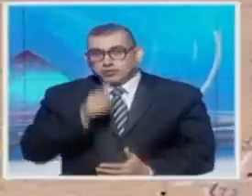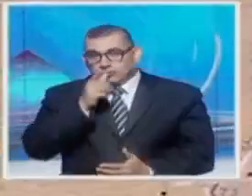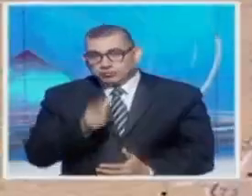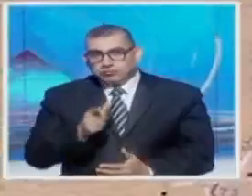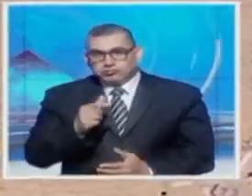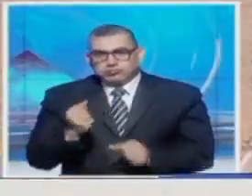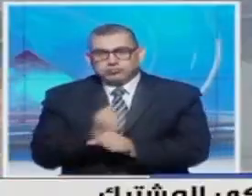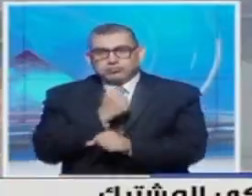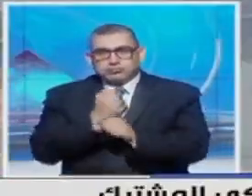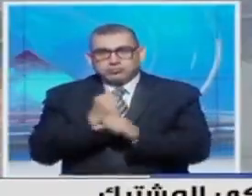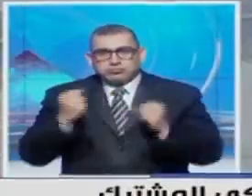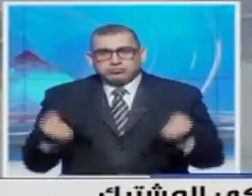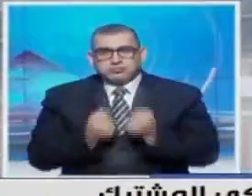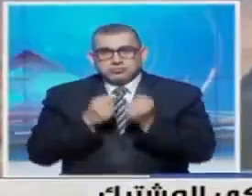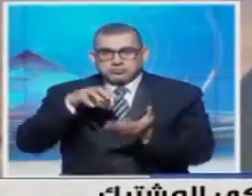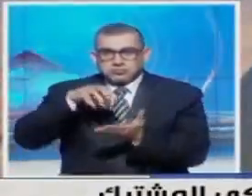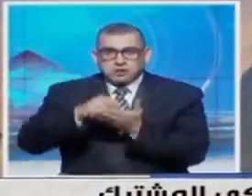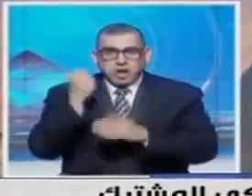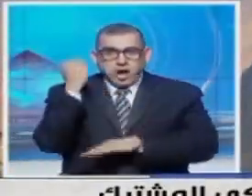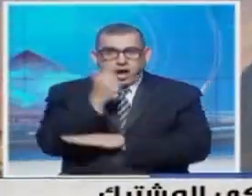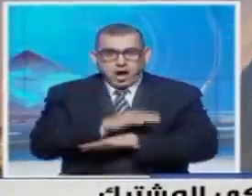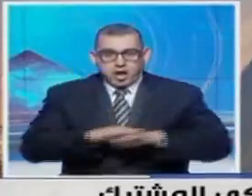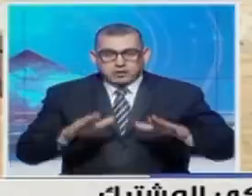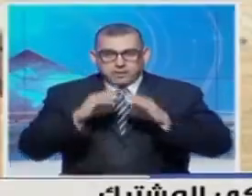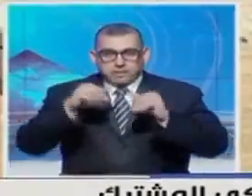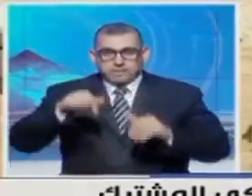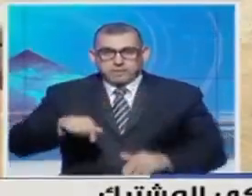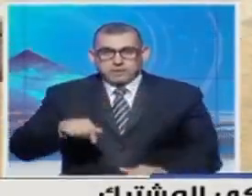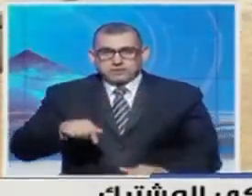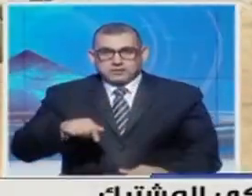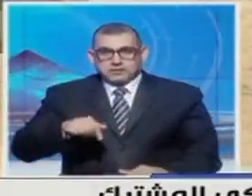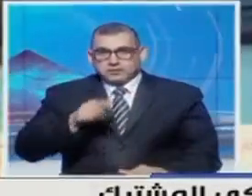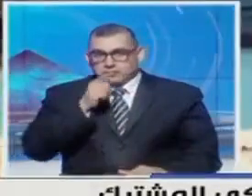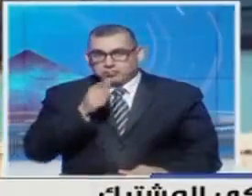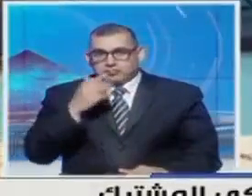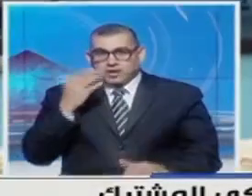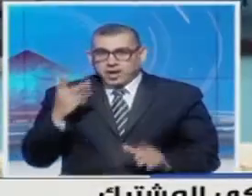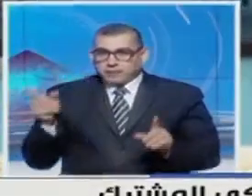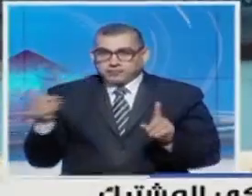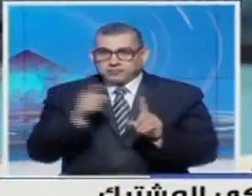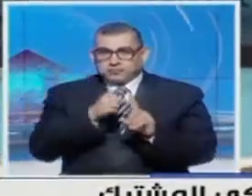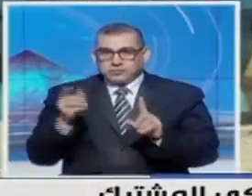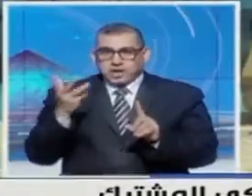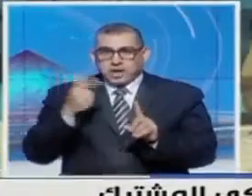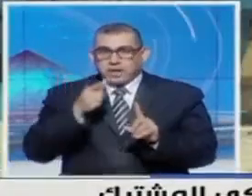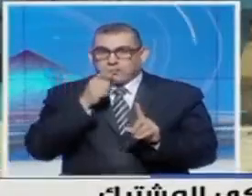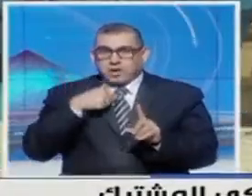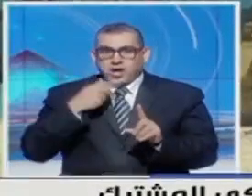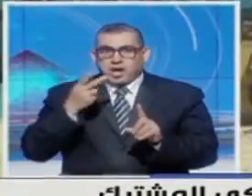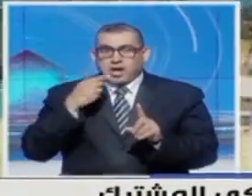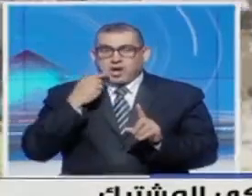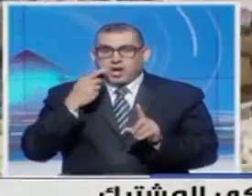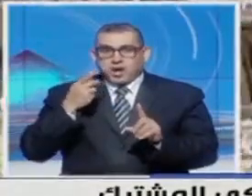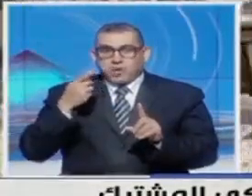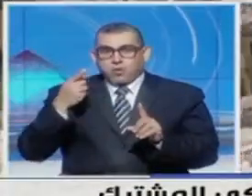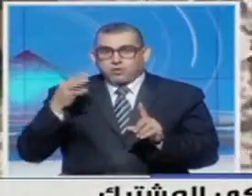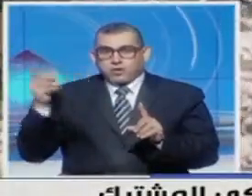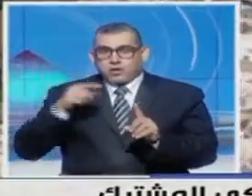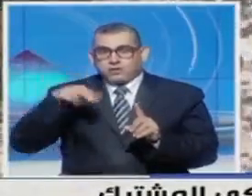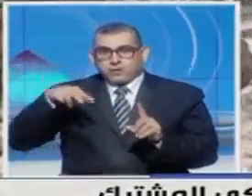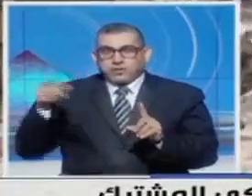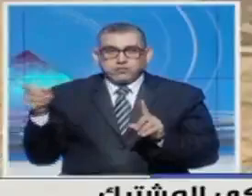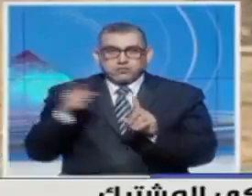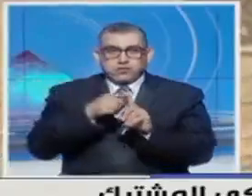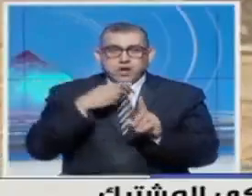نفذت فعالياته على أرض مصر خلال الفترة من 31 من أغسطس